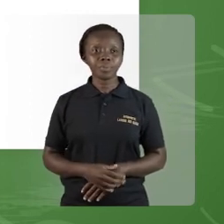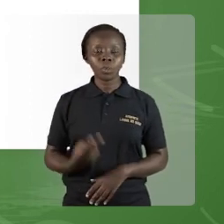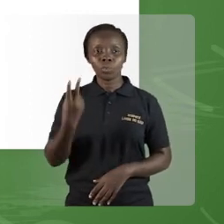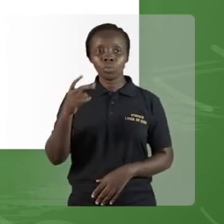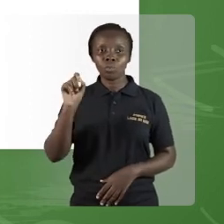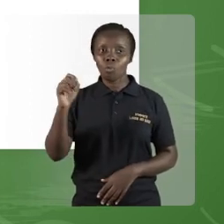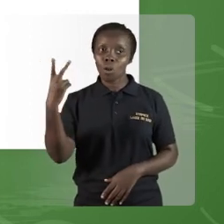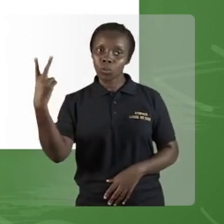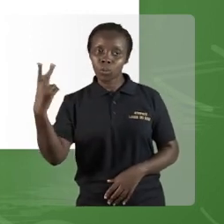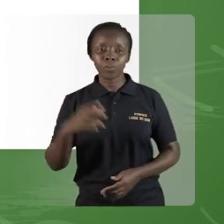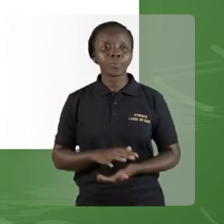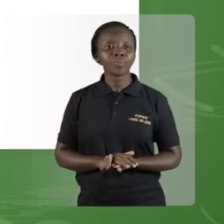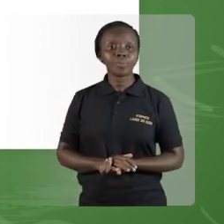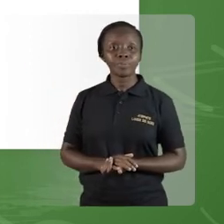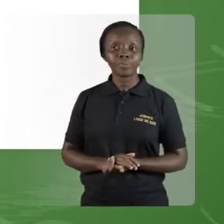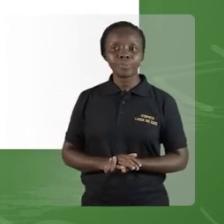2.2.